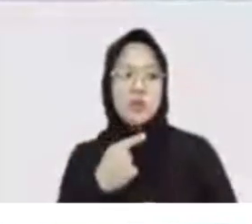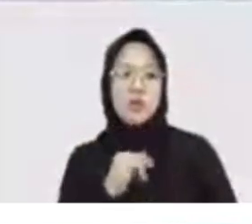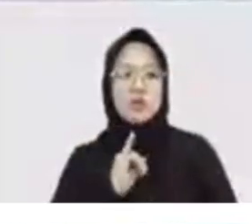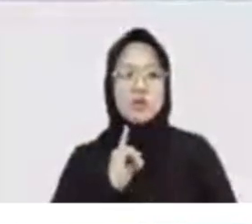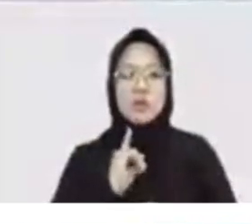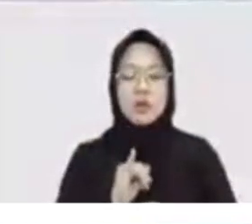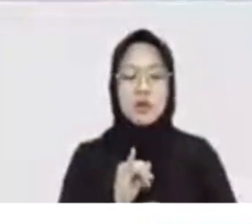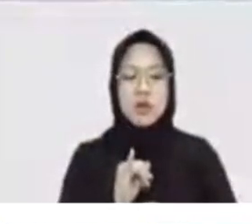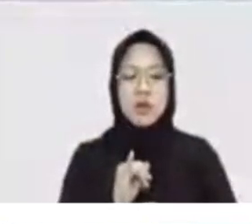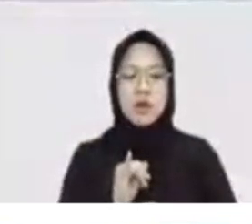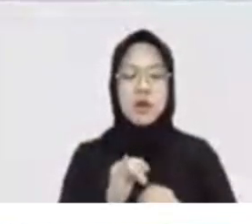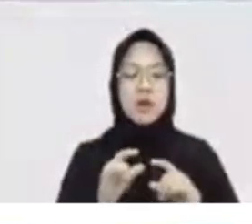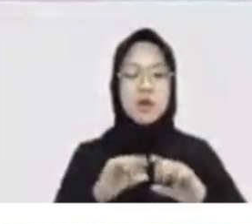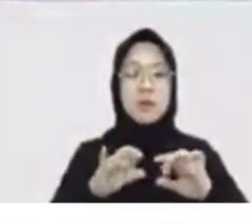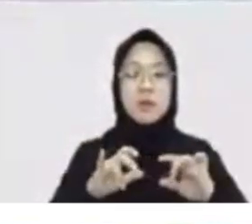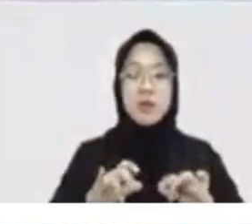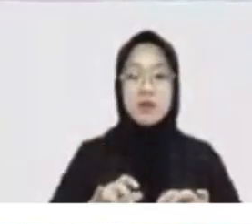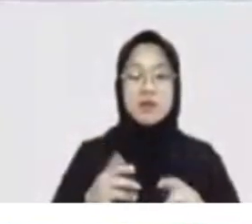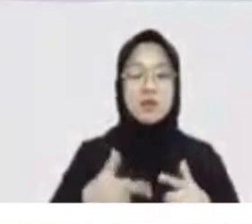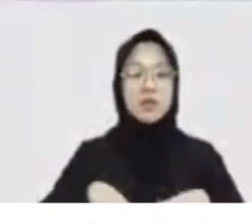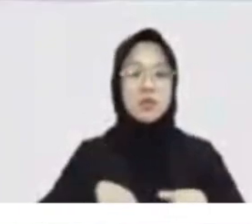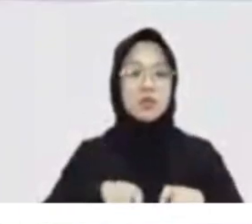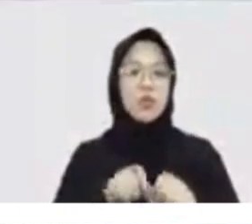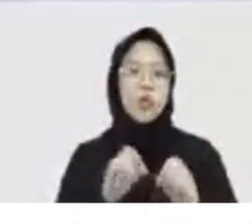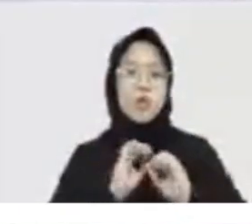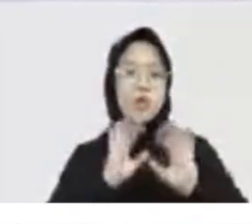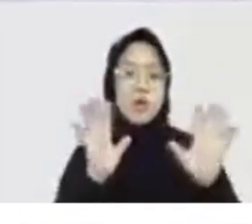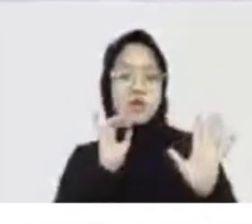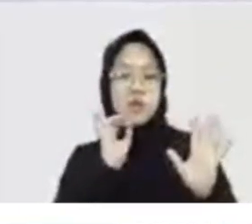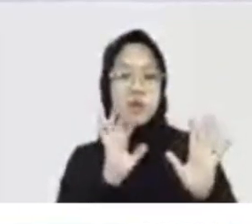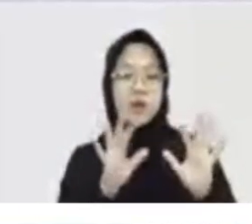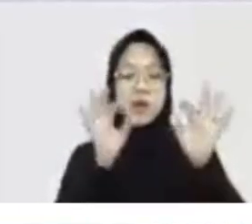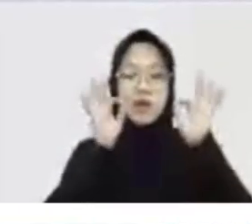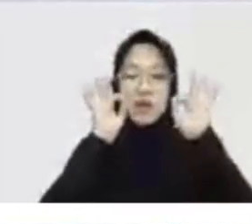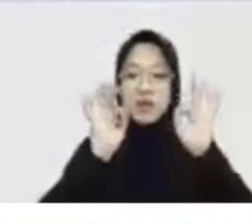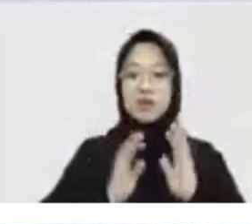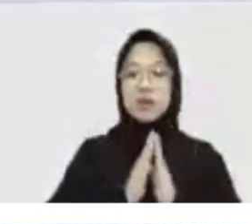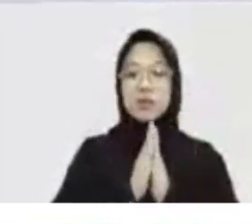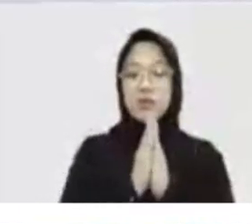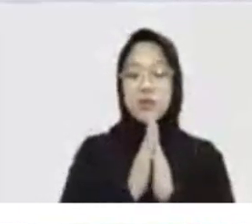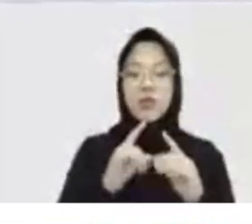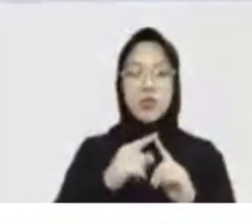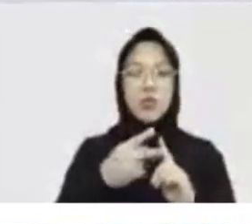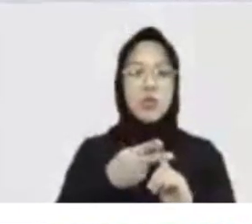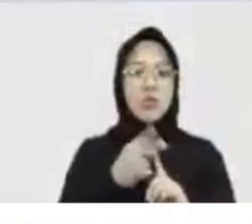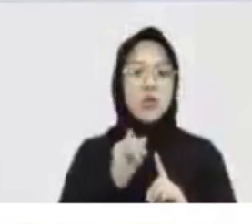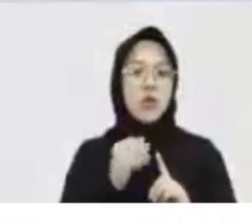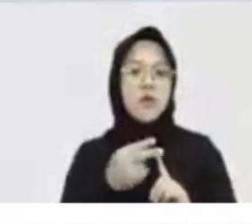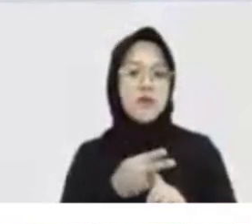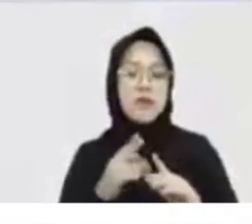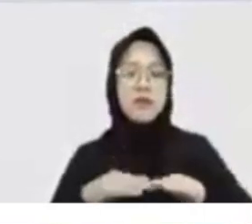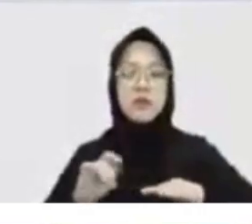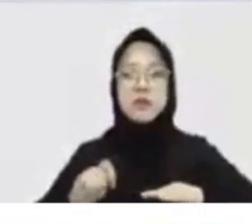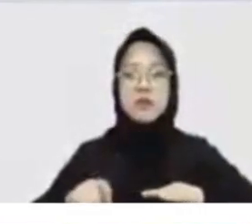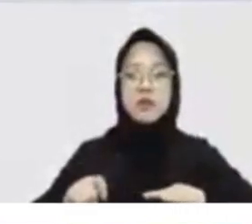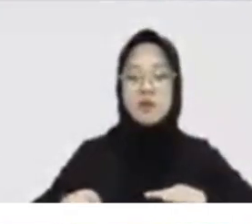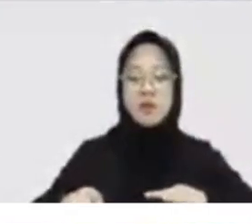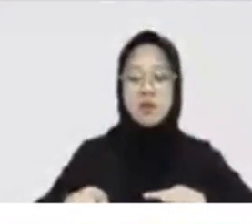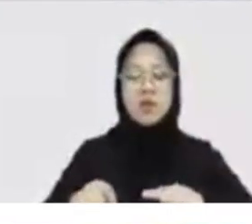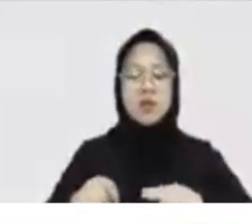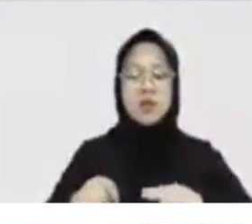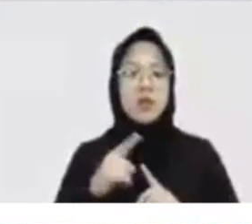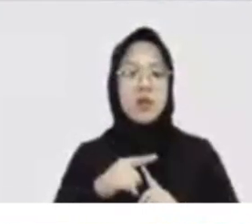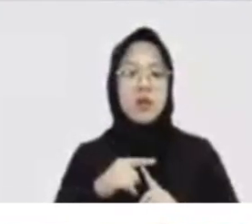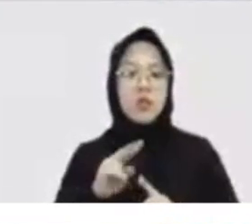pengadministrasian telah bersesuaian dengan keterangan yang disampaikan saksi termohon Afif Nur hufron dalam persidangan F di salah sidang tanggal 29